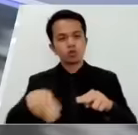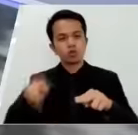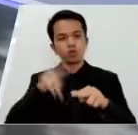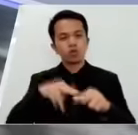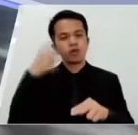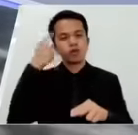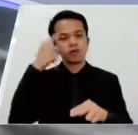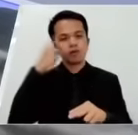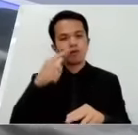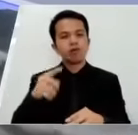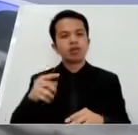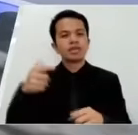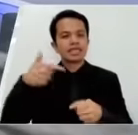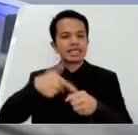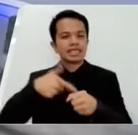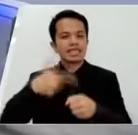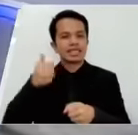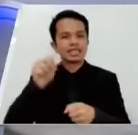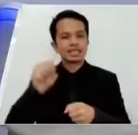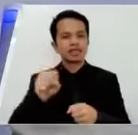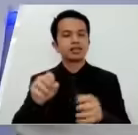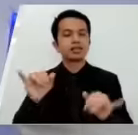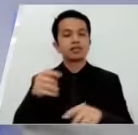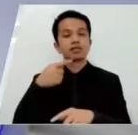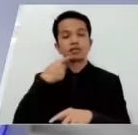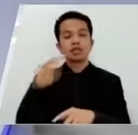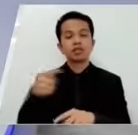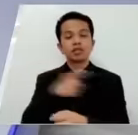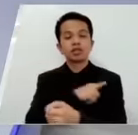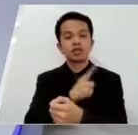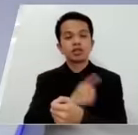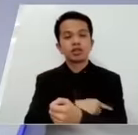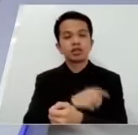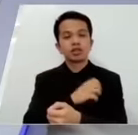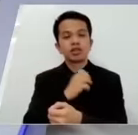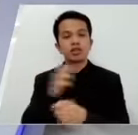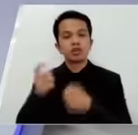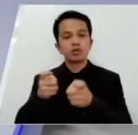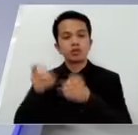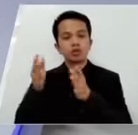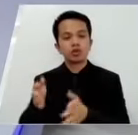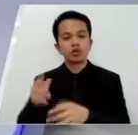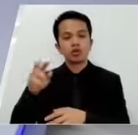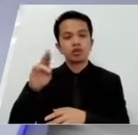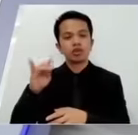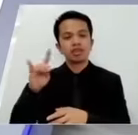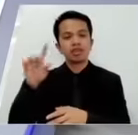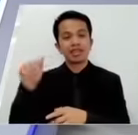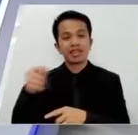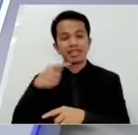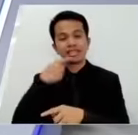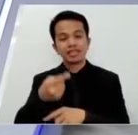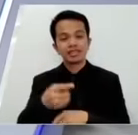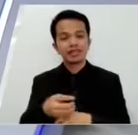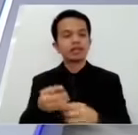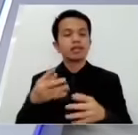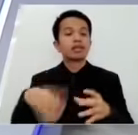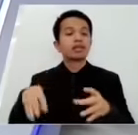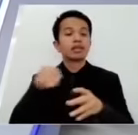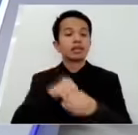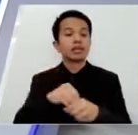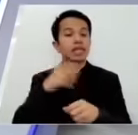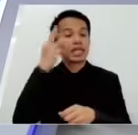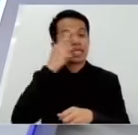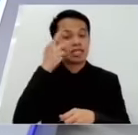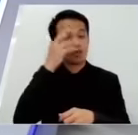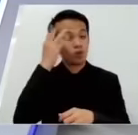ng gasolina. At ang Department of Energy Oil Industry Management Bureau Director Rodela Romero, kabilang sa mga dahilan ng